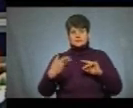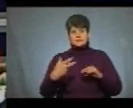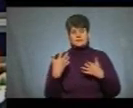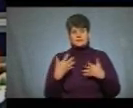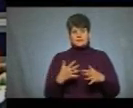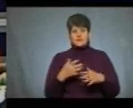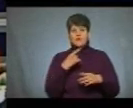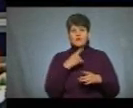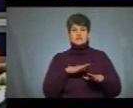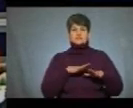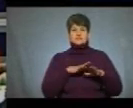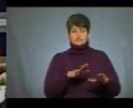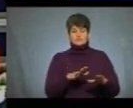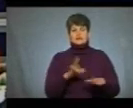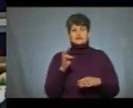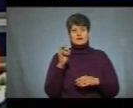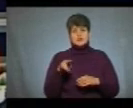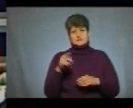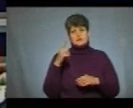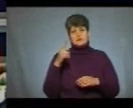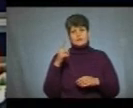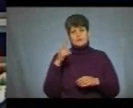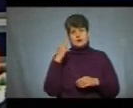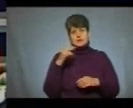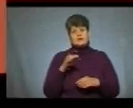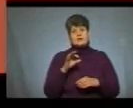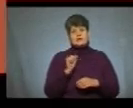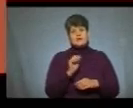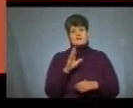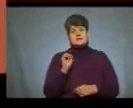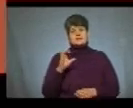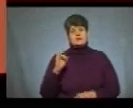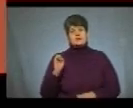каже заступник речника Нацполіції області Андрій Василик.